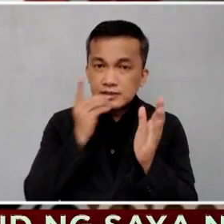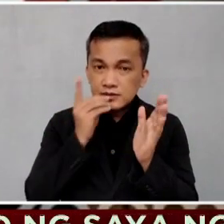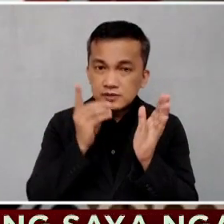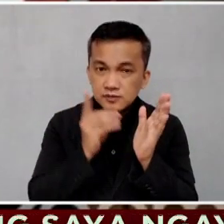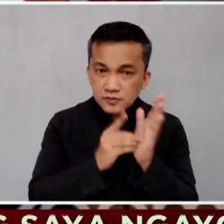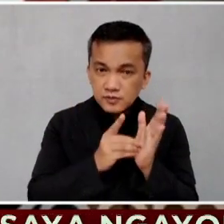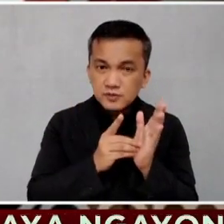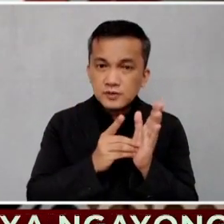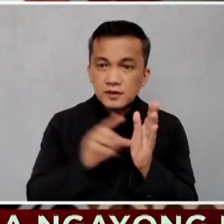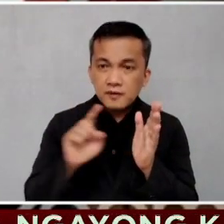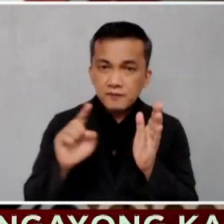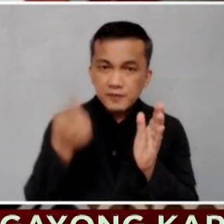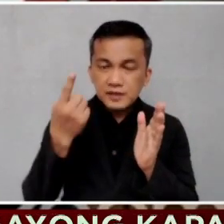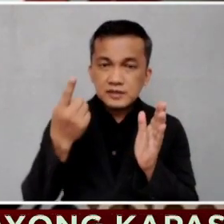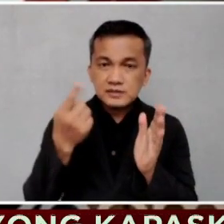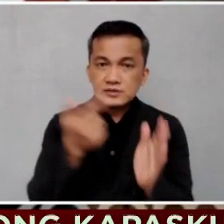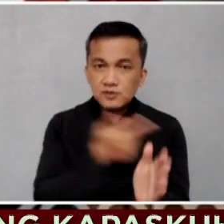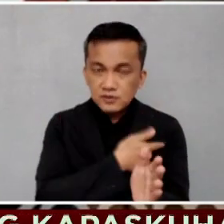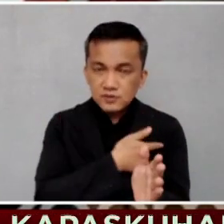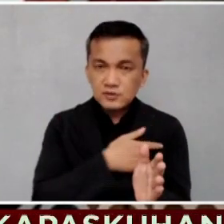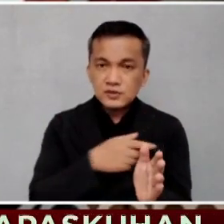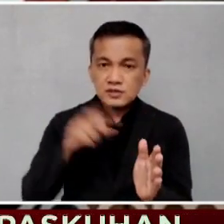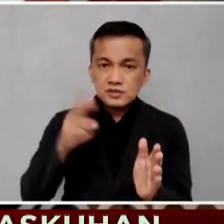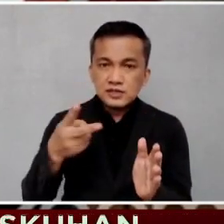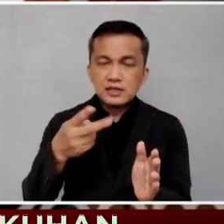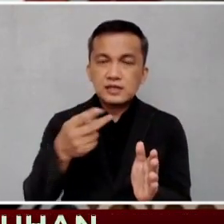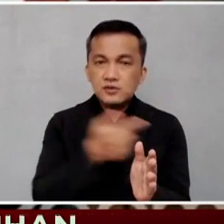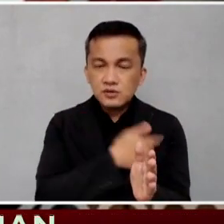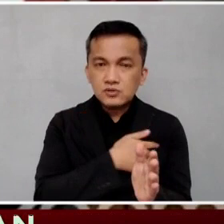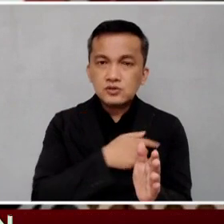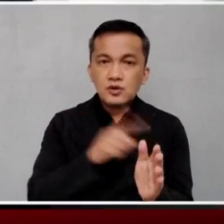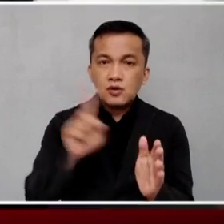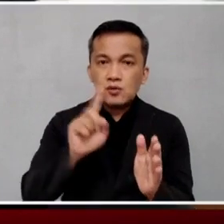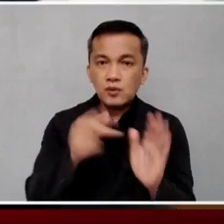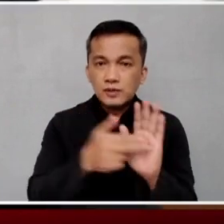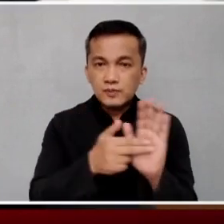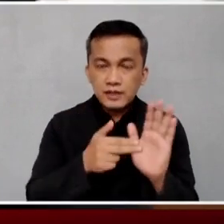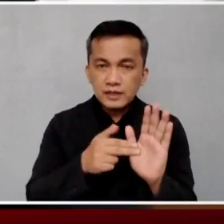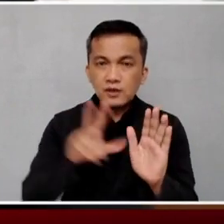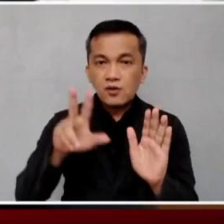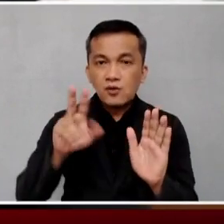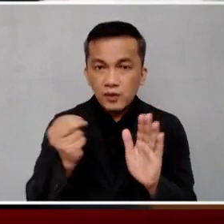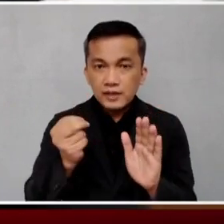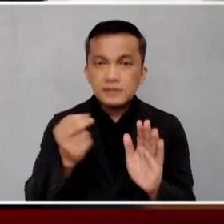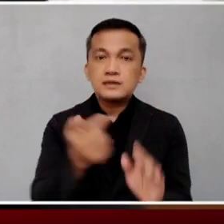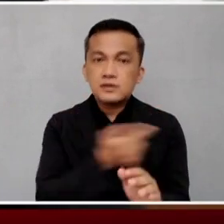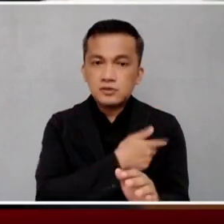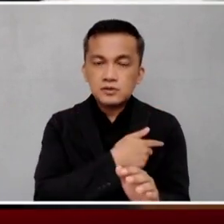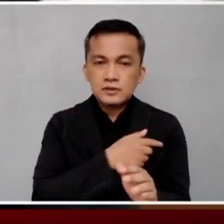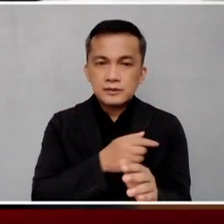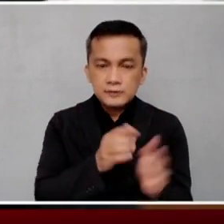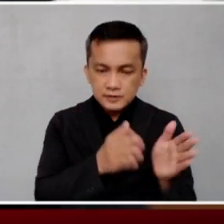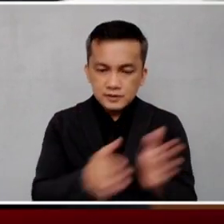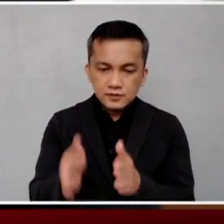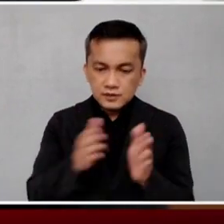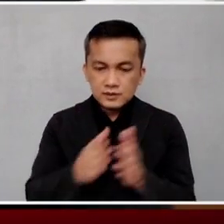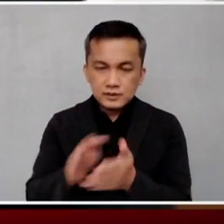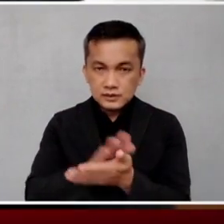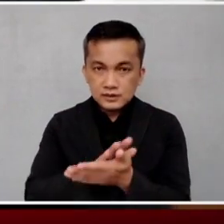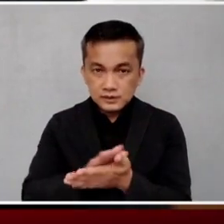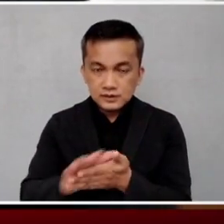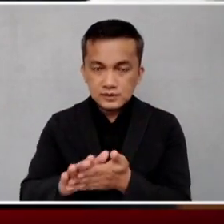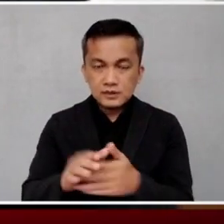dose, second dose, anong brand, kailan tinurok. So, nililinis namin sa kakayanin namin yung tinatawag